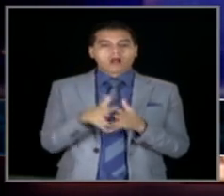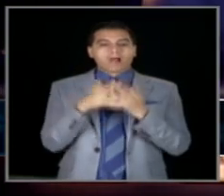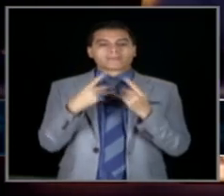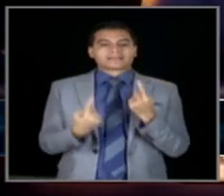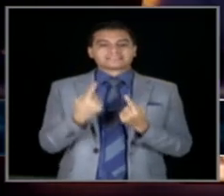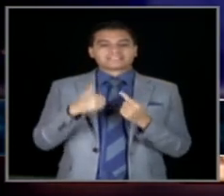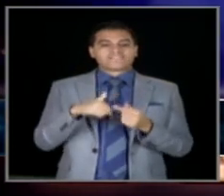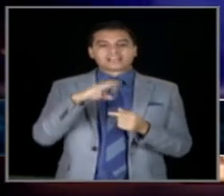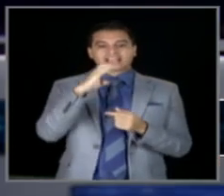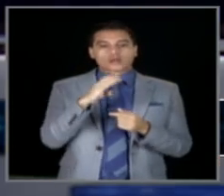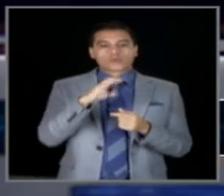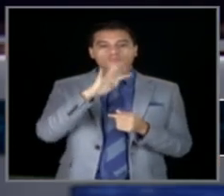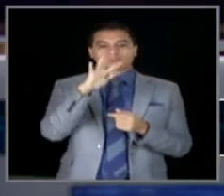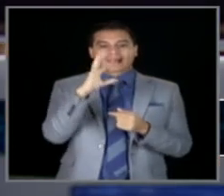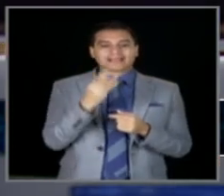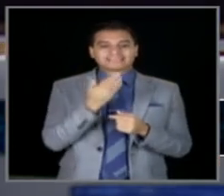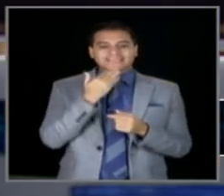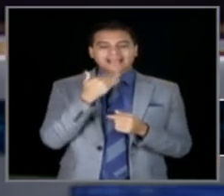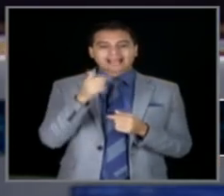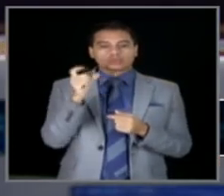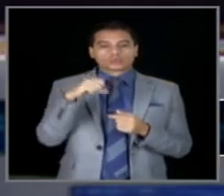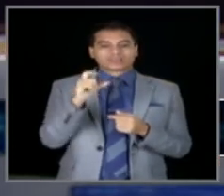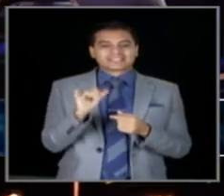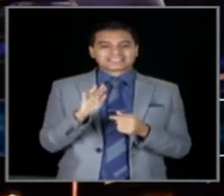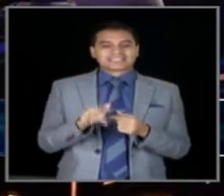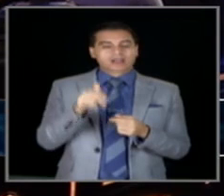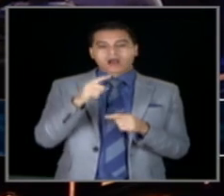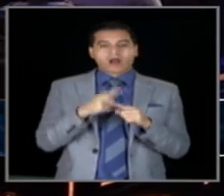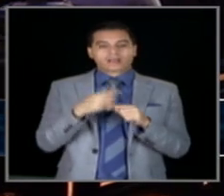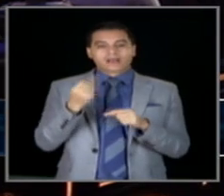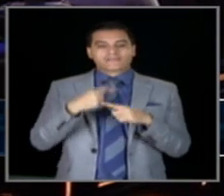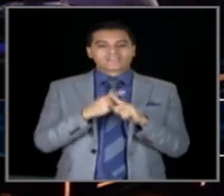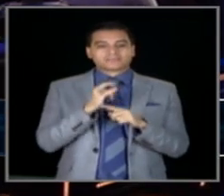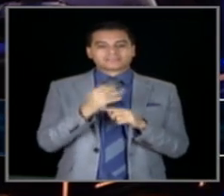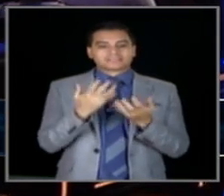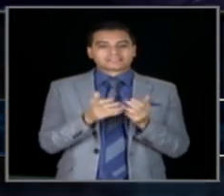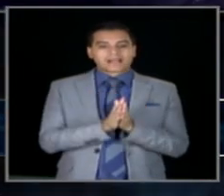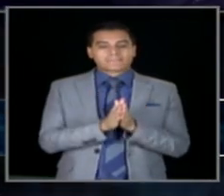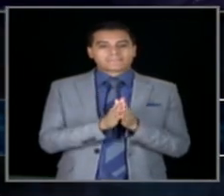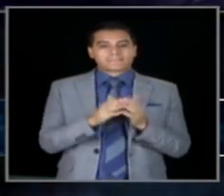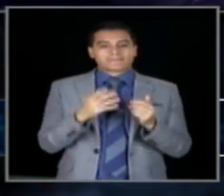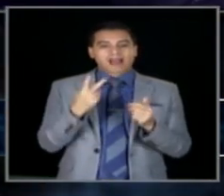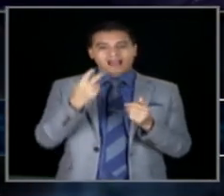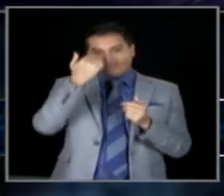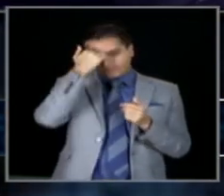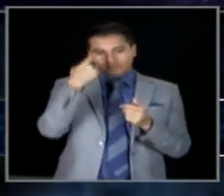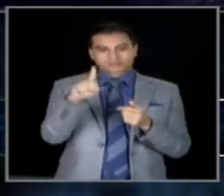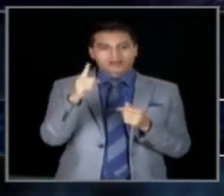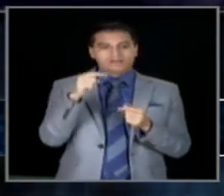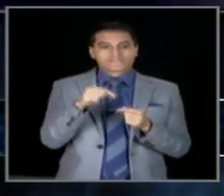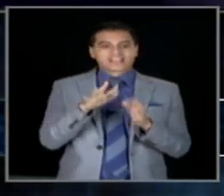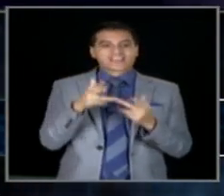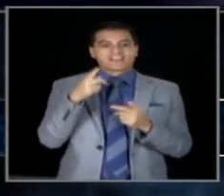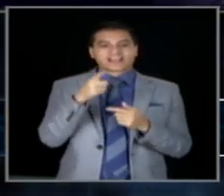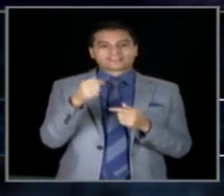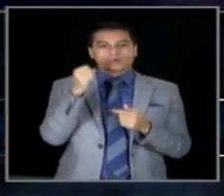دول جنوب شرق آسيا، فما هي؟ إندونيسيا. غلط. ما حاصل ضرب 40 في 50؟ 2000. صح. كيفك